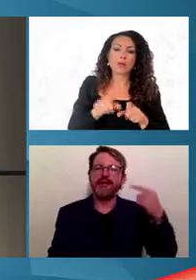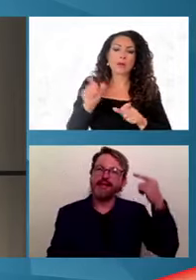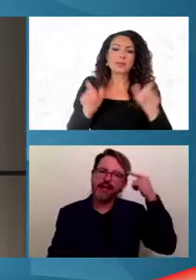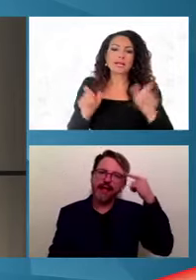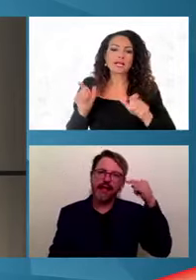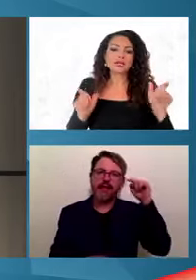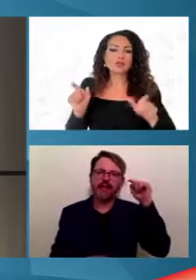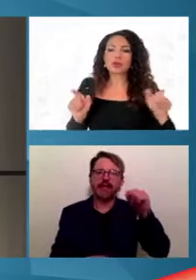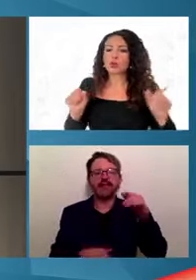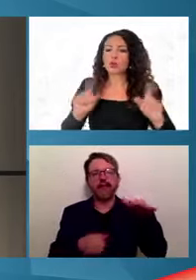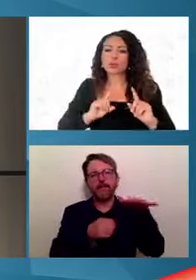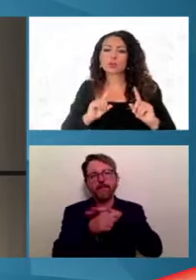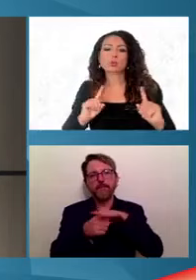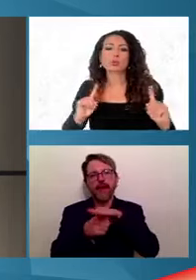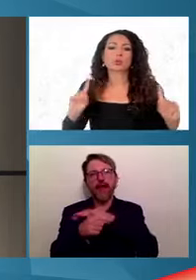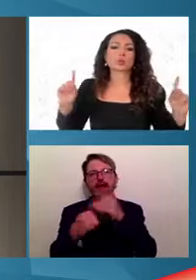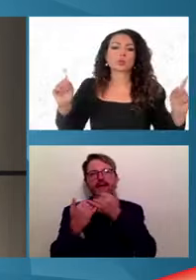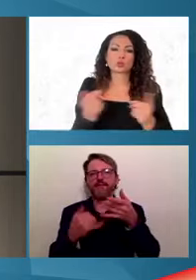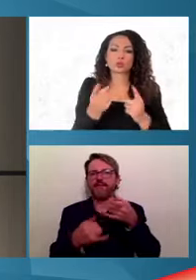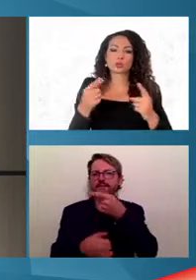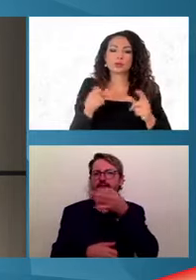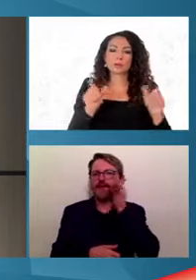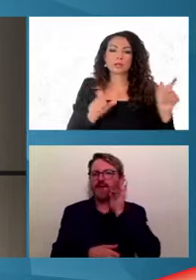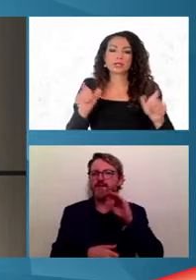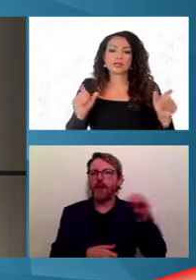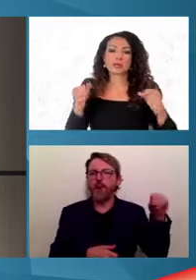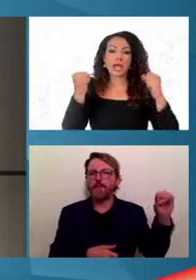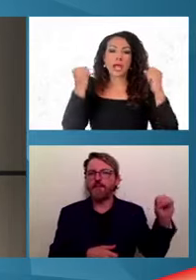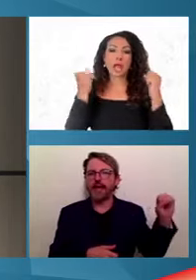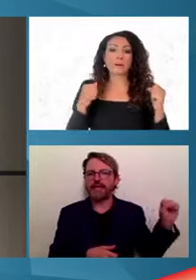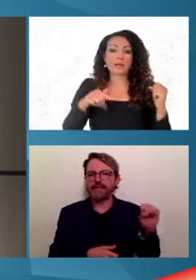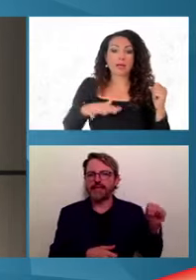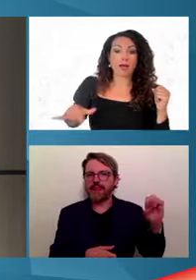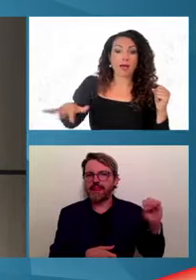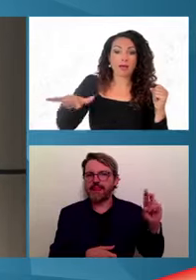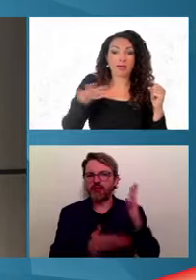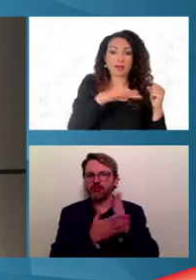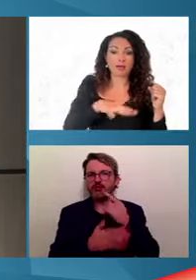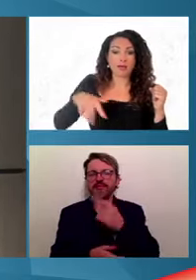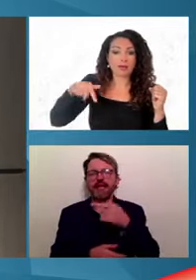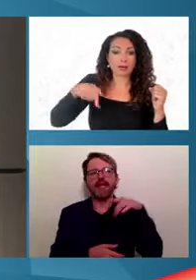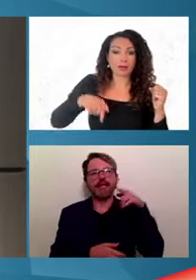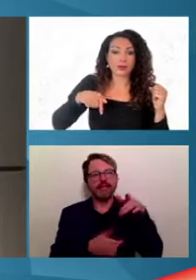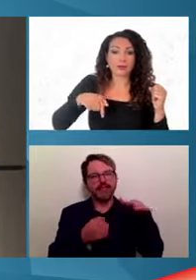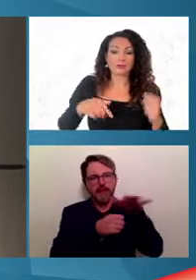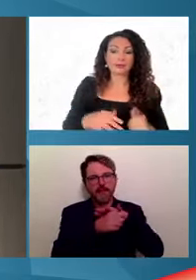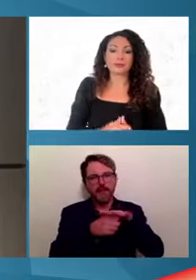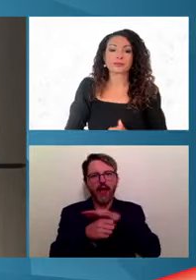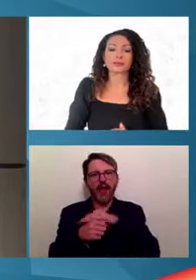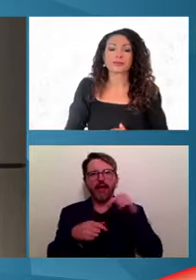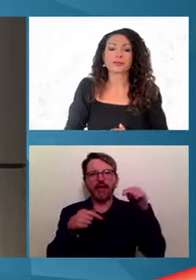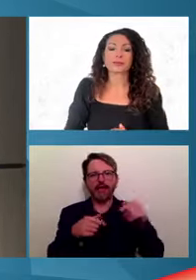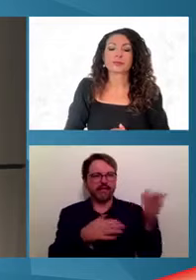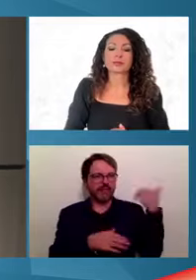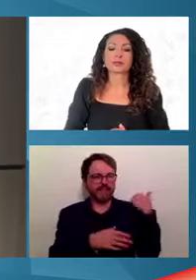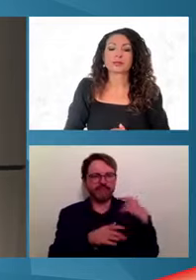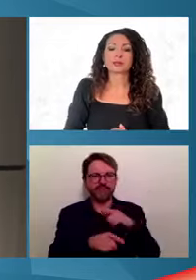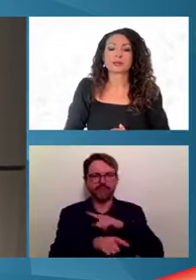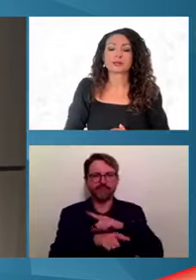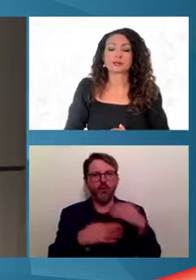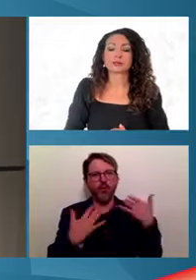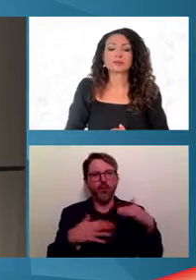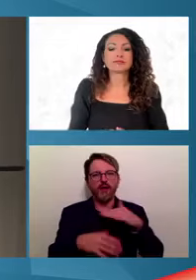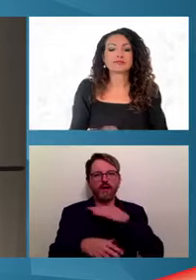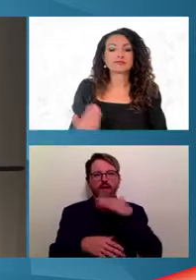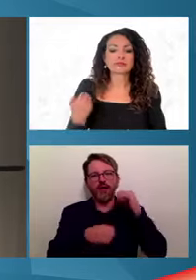diesen Bereichen, wie Claudia Mesner gesagt hat, das waren schon Bereiche in dieser Legislatur, die sind, ja, wir sind schon unter Druck gestanden.